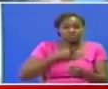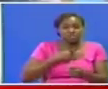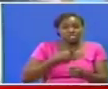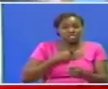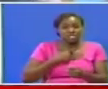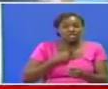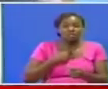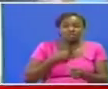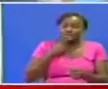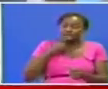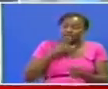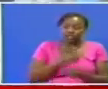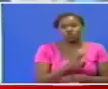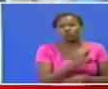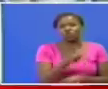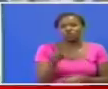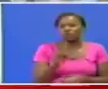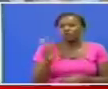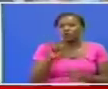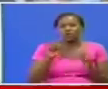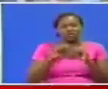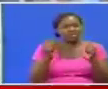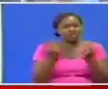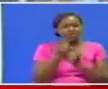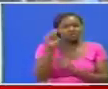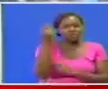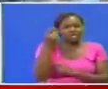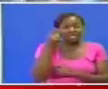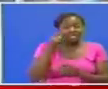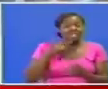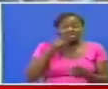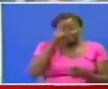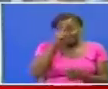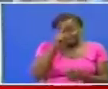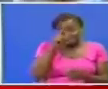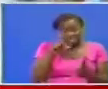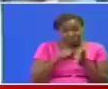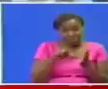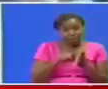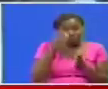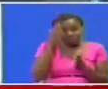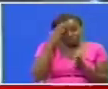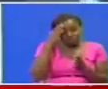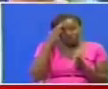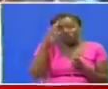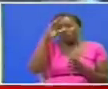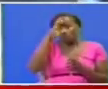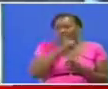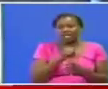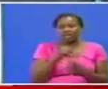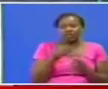Mimi nahakikisha kwamba hakutakuwa ukabila Kenya hii, and I mean it. The problem is, you know, is lack of